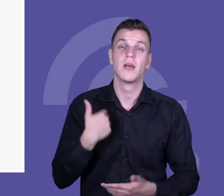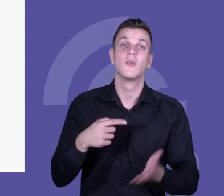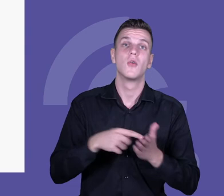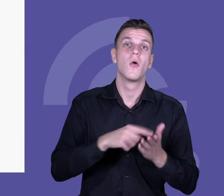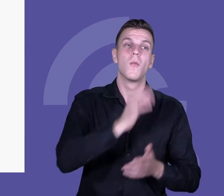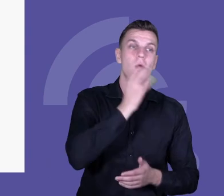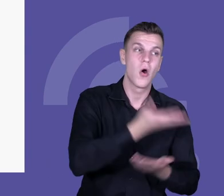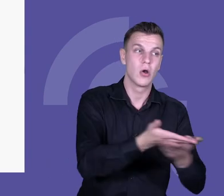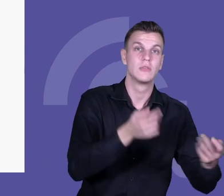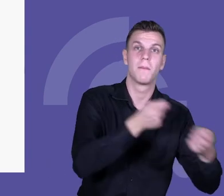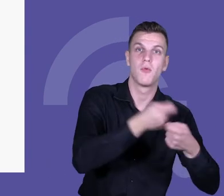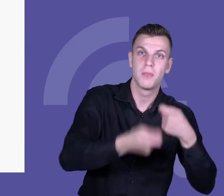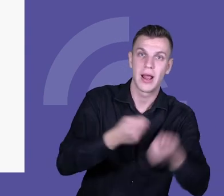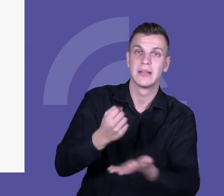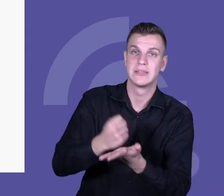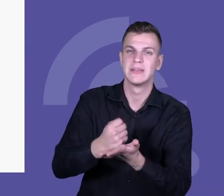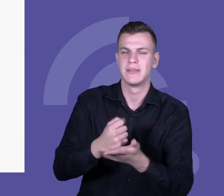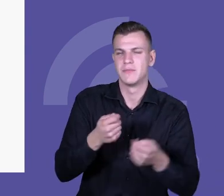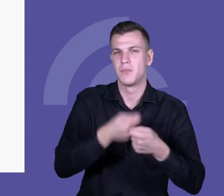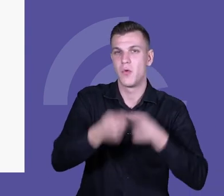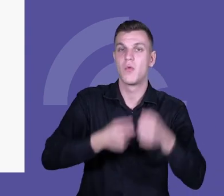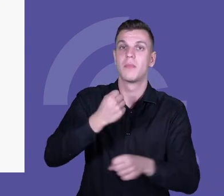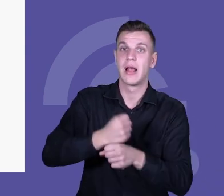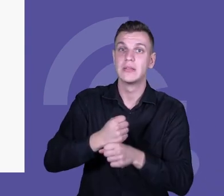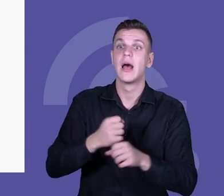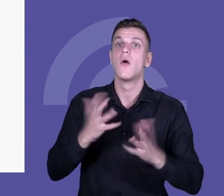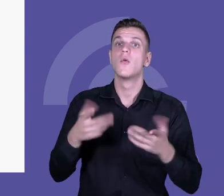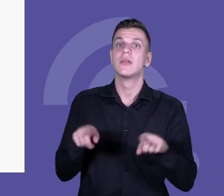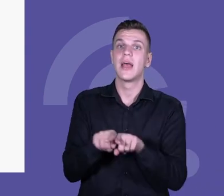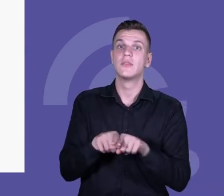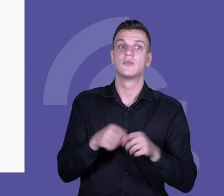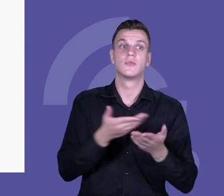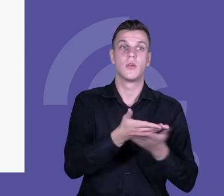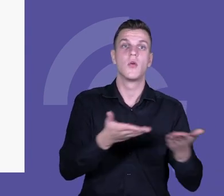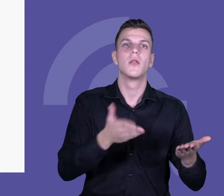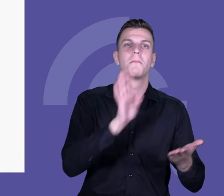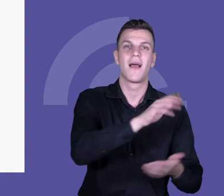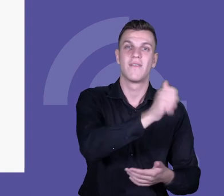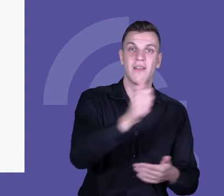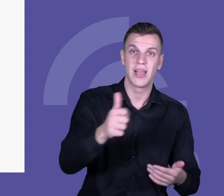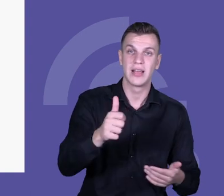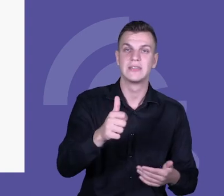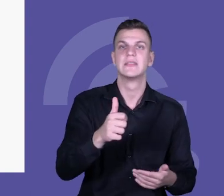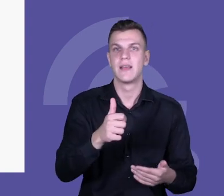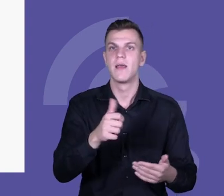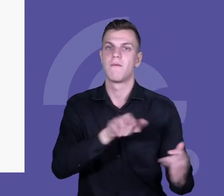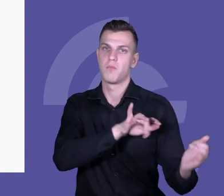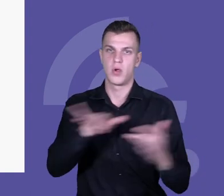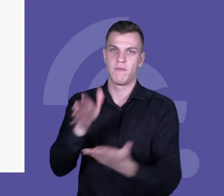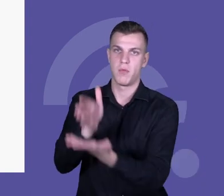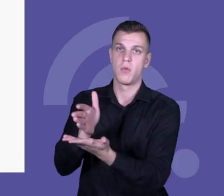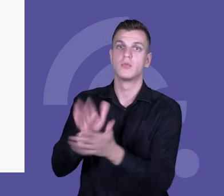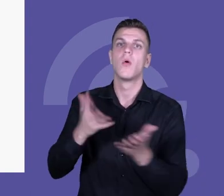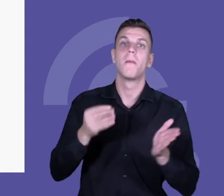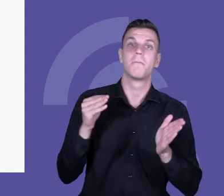środowisko praktykowania kompetencji, tym łatwiejszy jest ich transfer, a praktyka i transfer to są takie dwie kategorie najważniejsze, jeśli